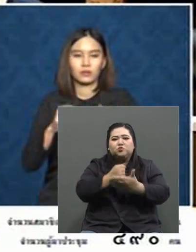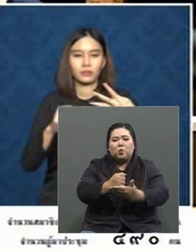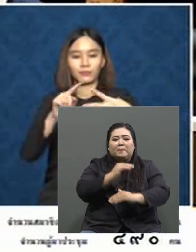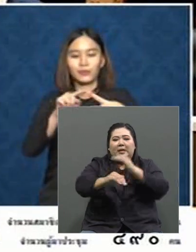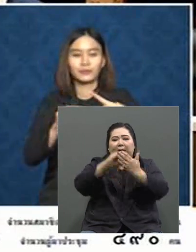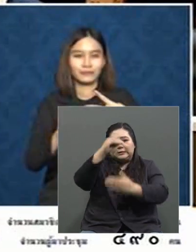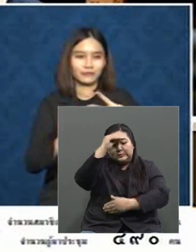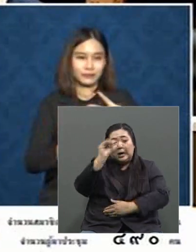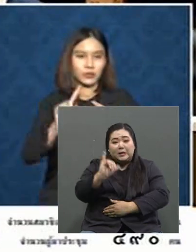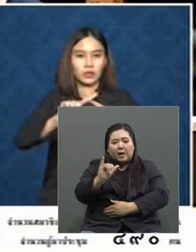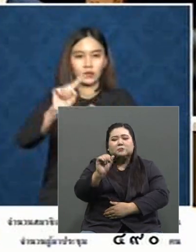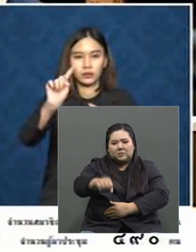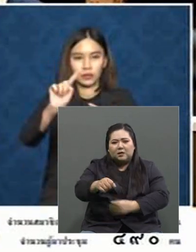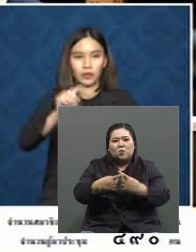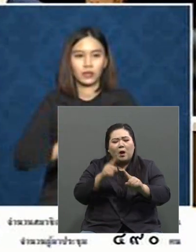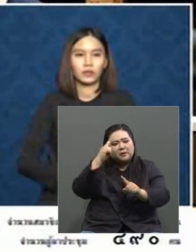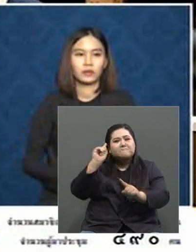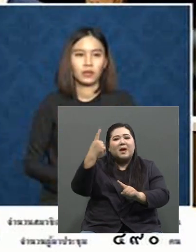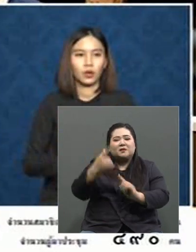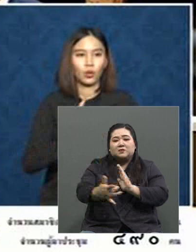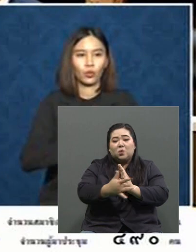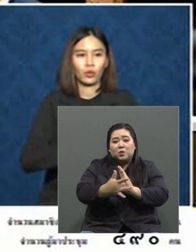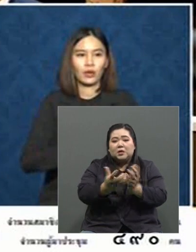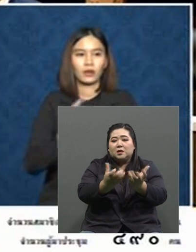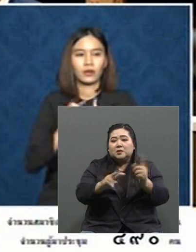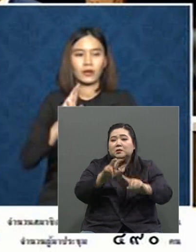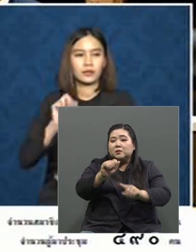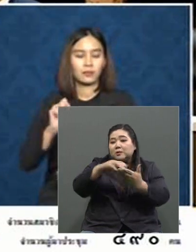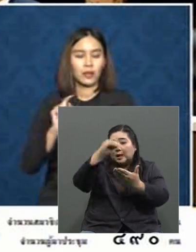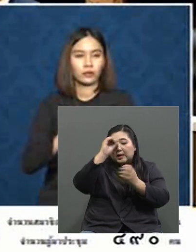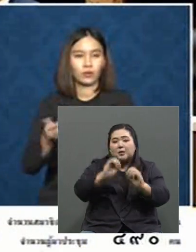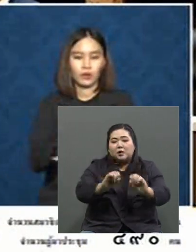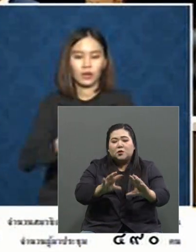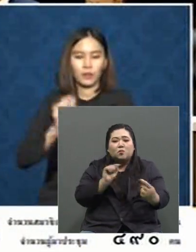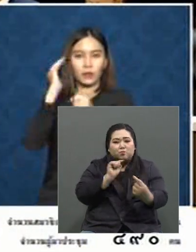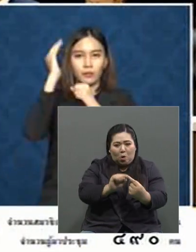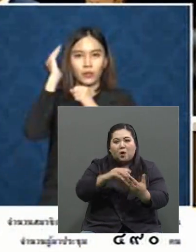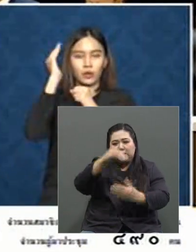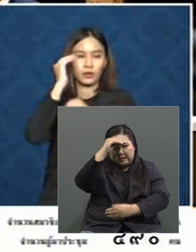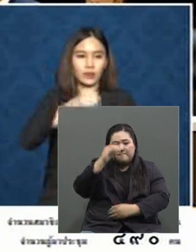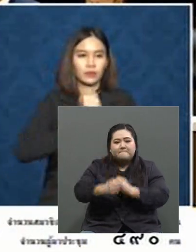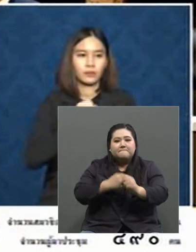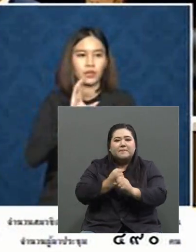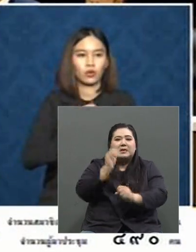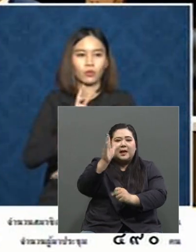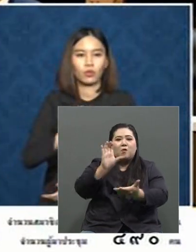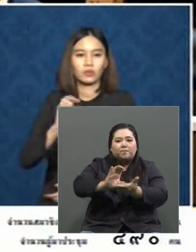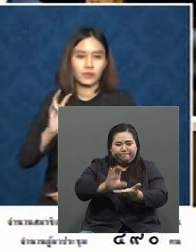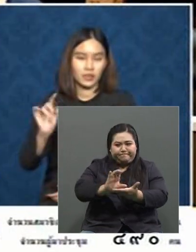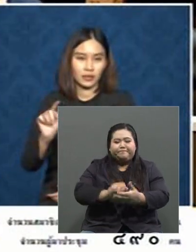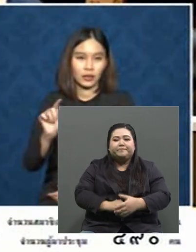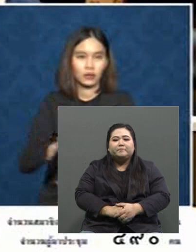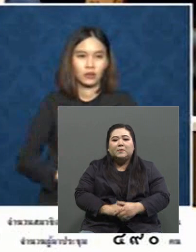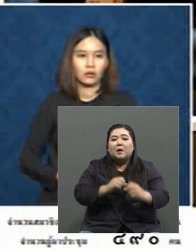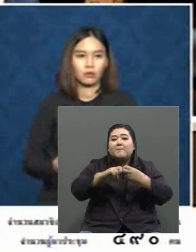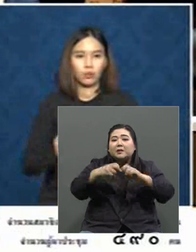แนวทางการนำสื่อเทคโนโลยีประกอบการเรียนเพื่อวางแนวทางจัดสรรงบประริมาณในปีหน้าครับป้องกันไม่ให้มี